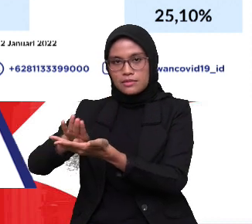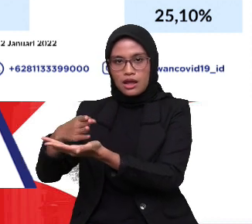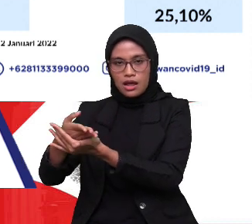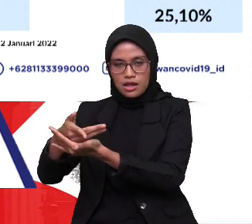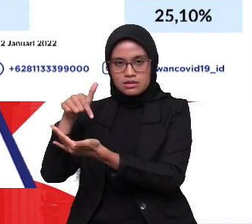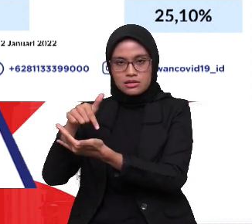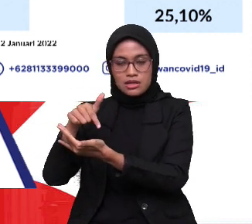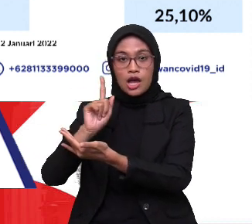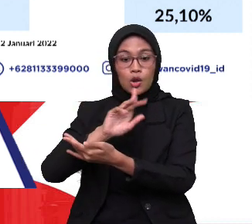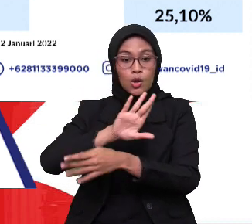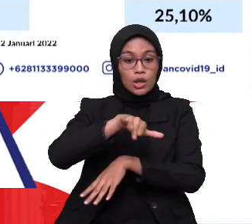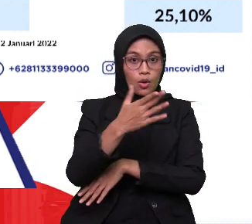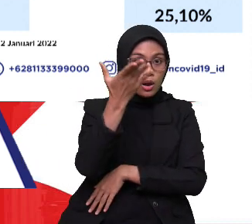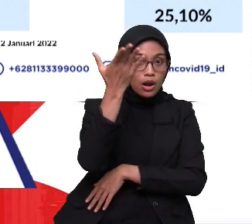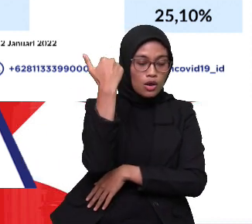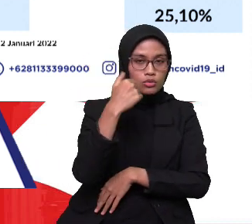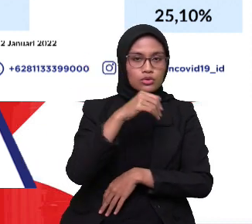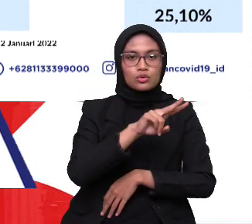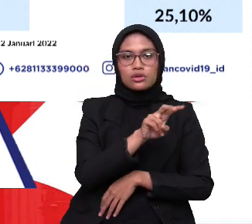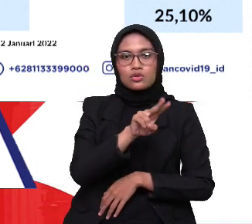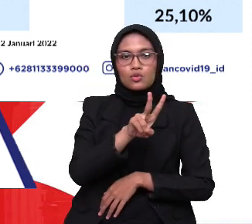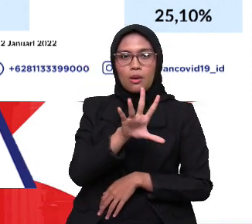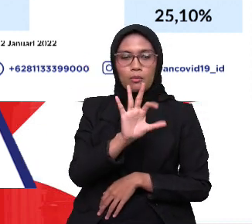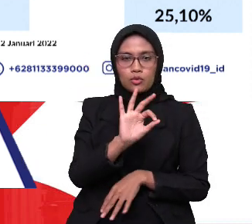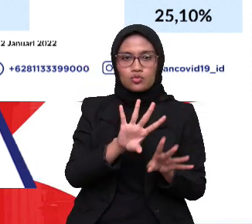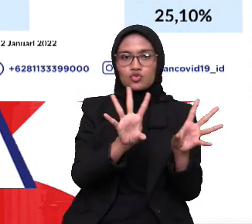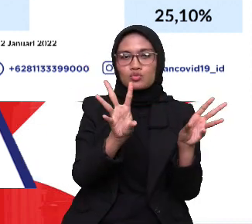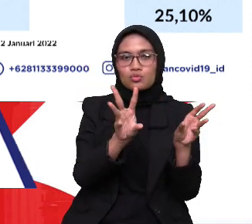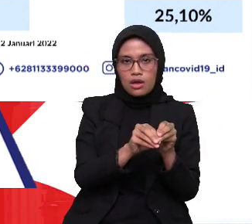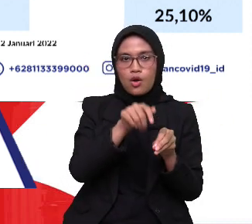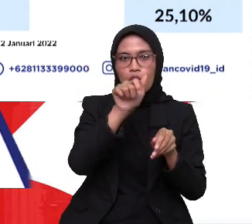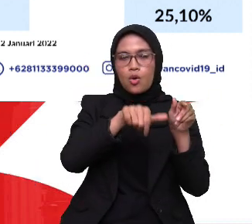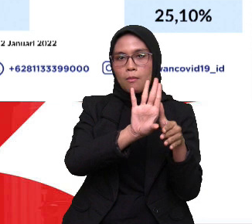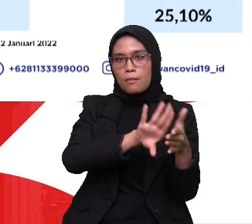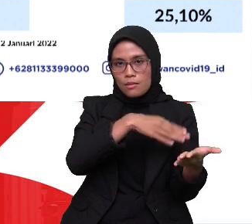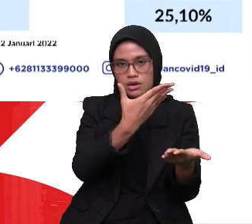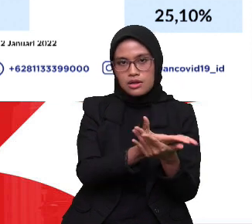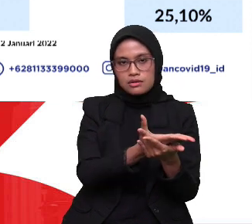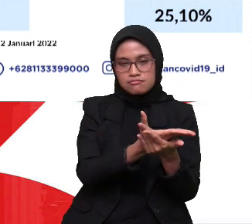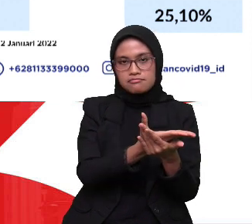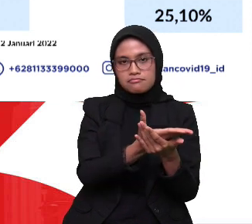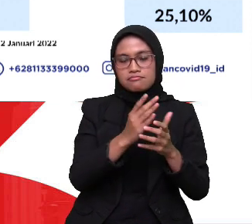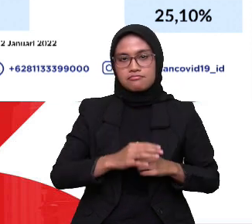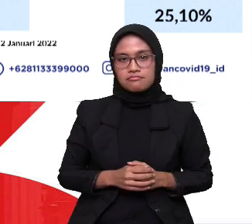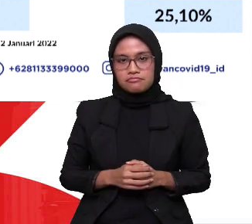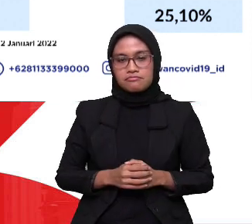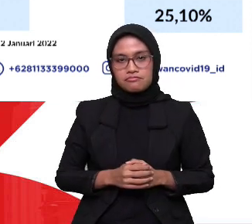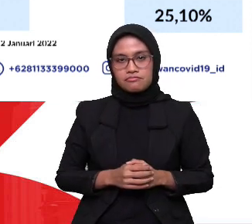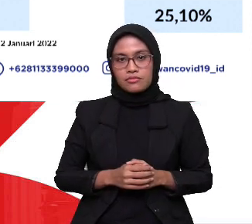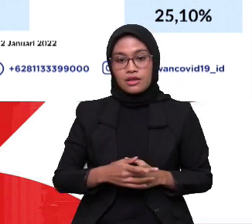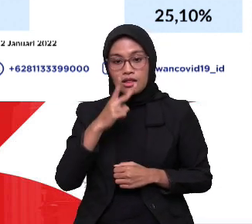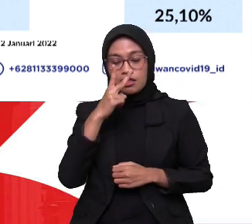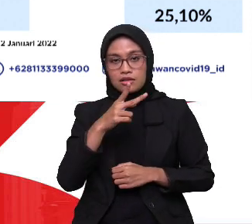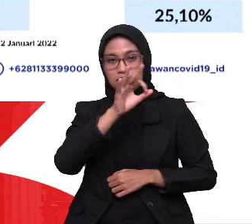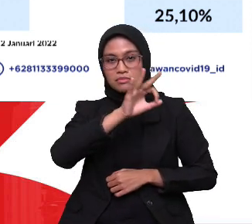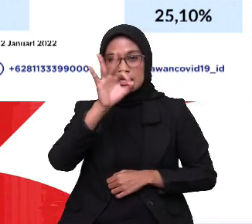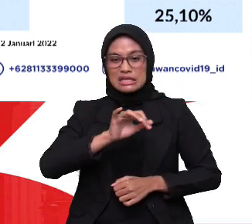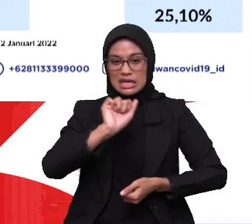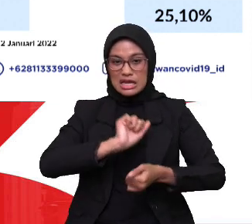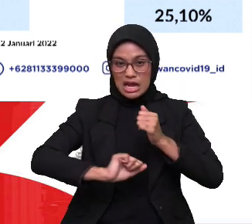editor lalu sebesar 220 kematian harian persentase kasus aktif per kemarin sebesar